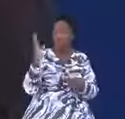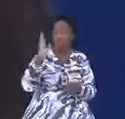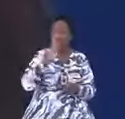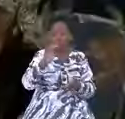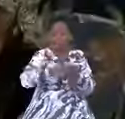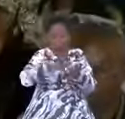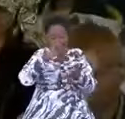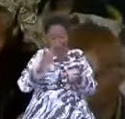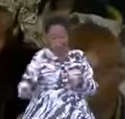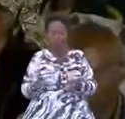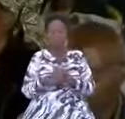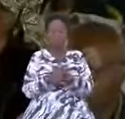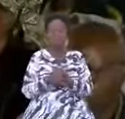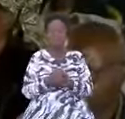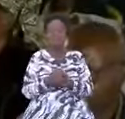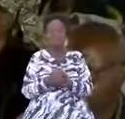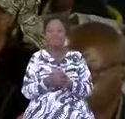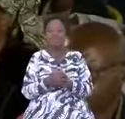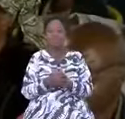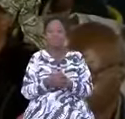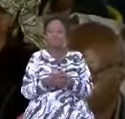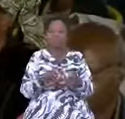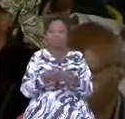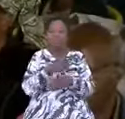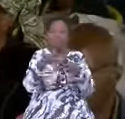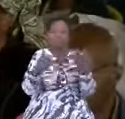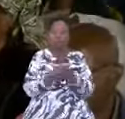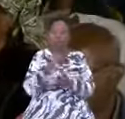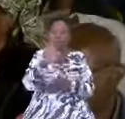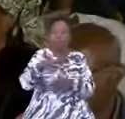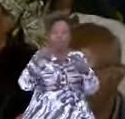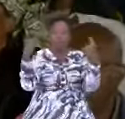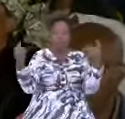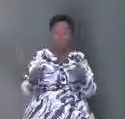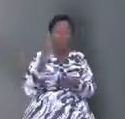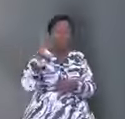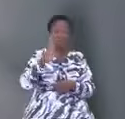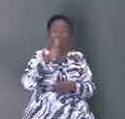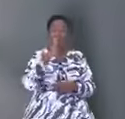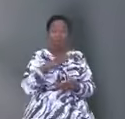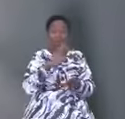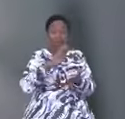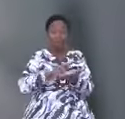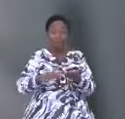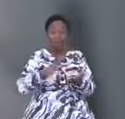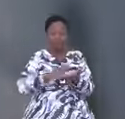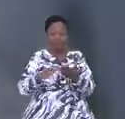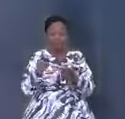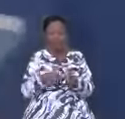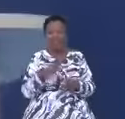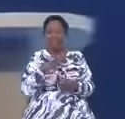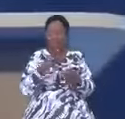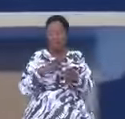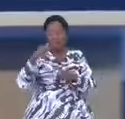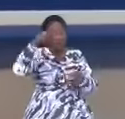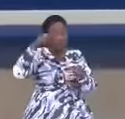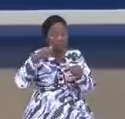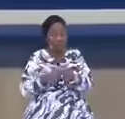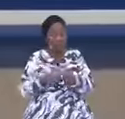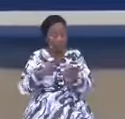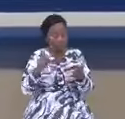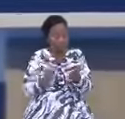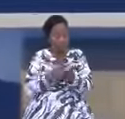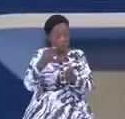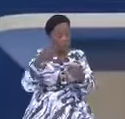tout est malade et seront ôtées rappelle toi une fois que j'ai la conviction et tu